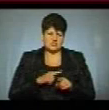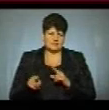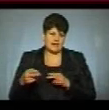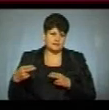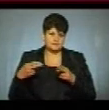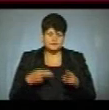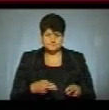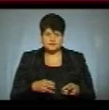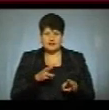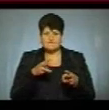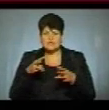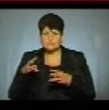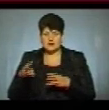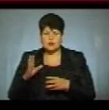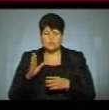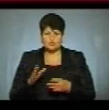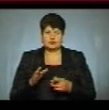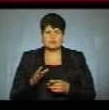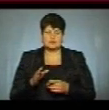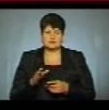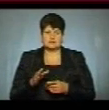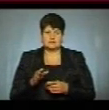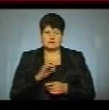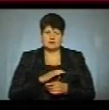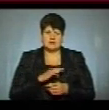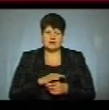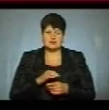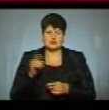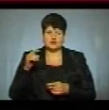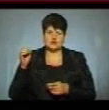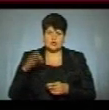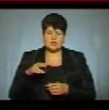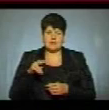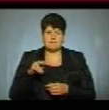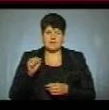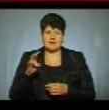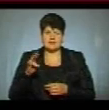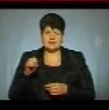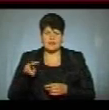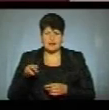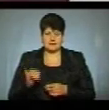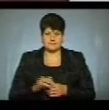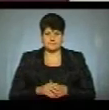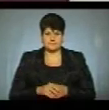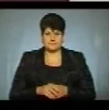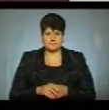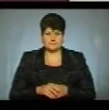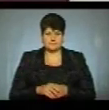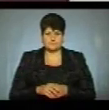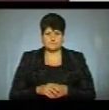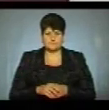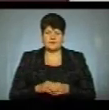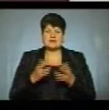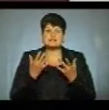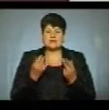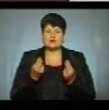реагування. Відеоспостереження будуть задіяні сонячні панельки, тобто відеоспостереження сонячною батареєю.